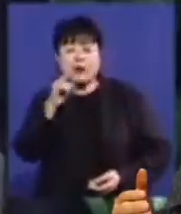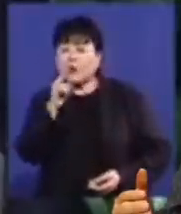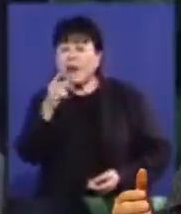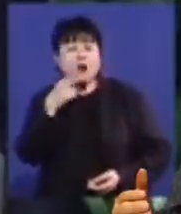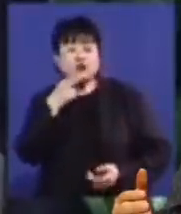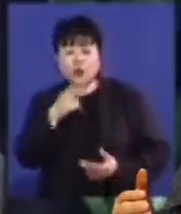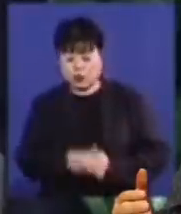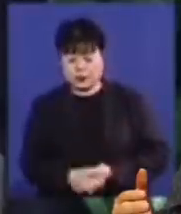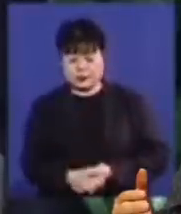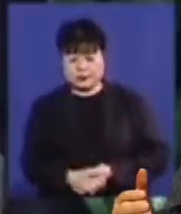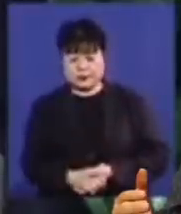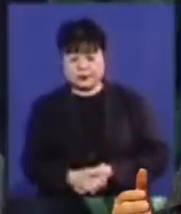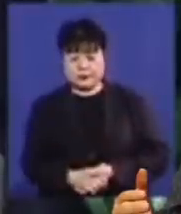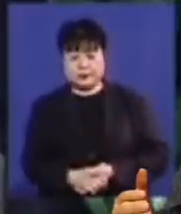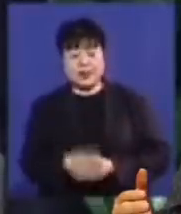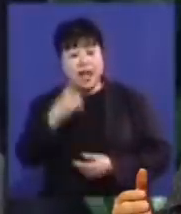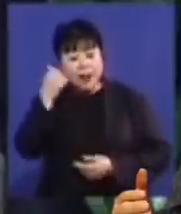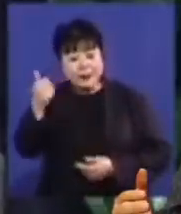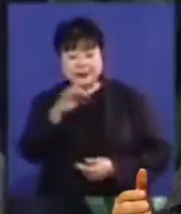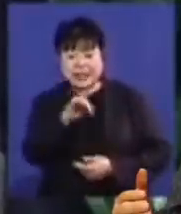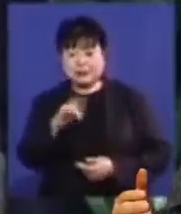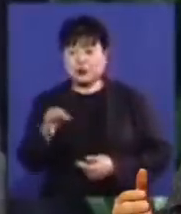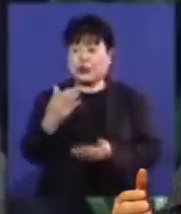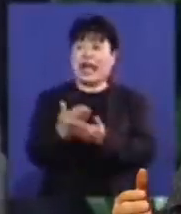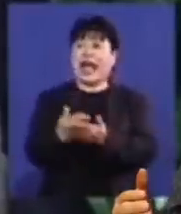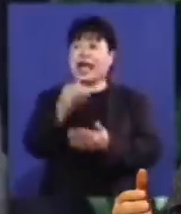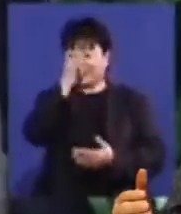계십니다. 아버지는 가끔 있지만